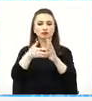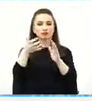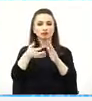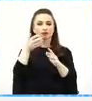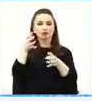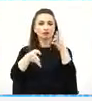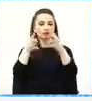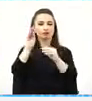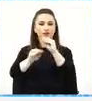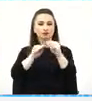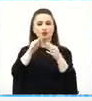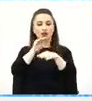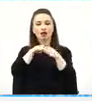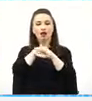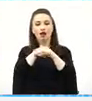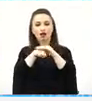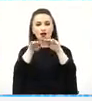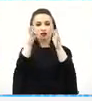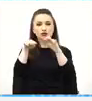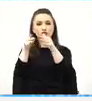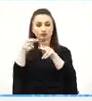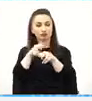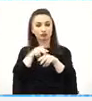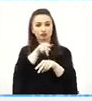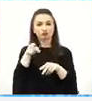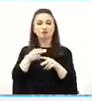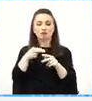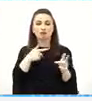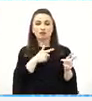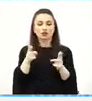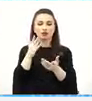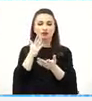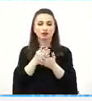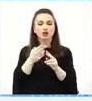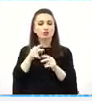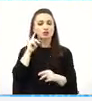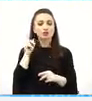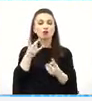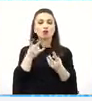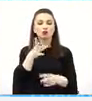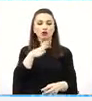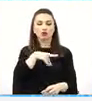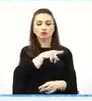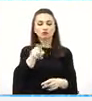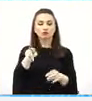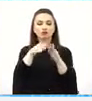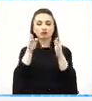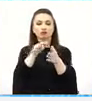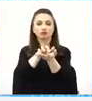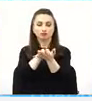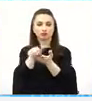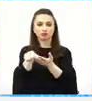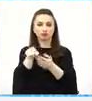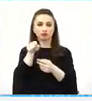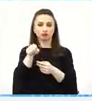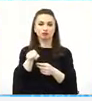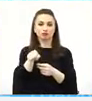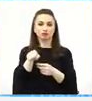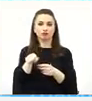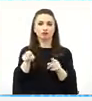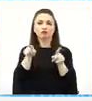დგას ფარეხების სახით და ჩვენ გამოვთქვამთ მზადყოფნას იმისთვის, რომ მოხდეს ამ ფართების დემონტაჟი